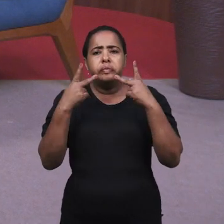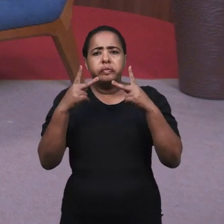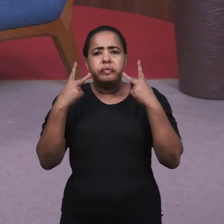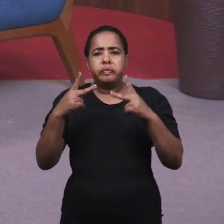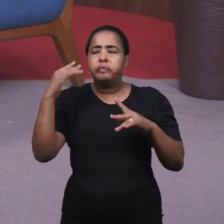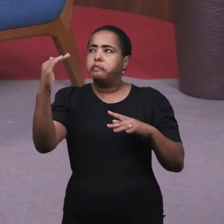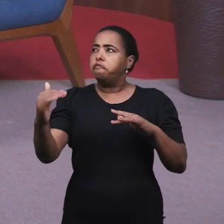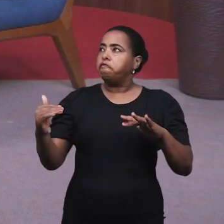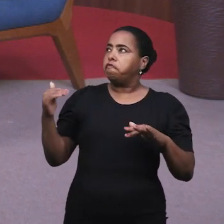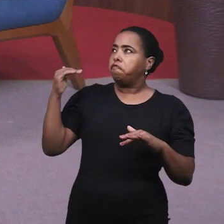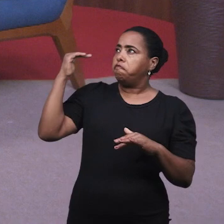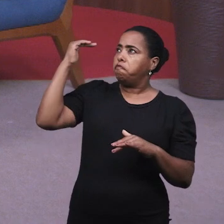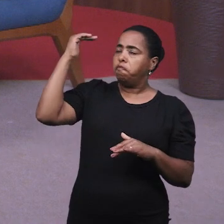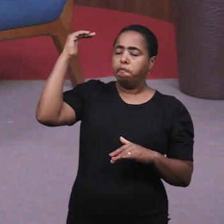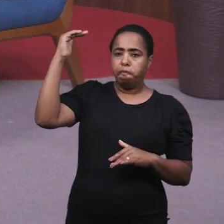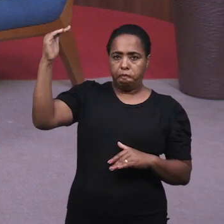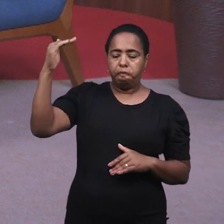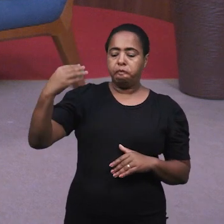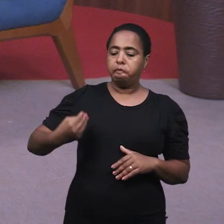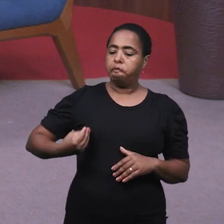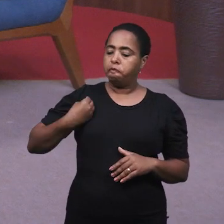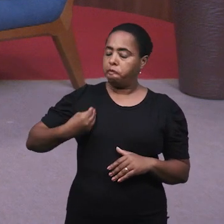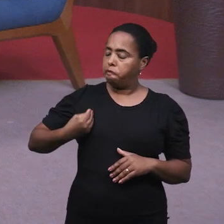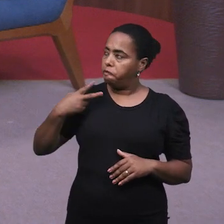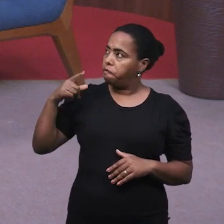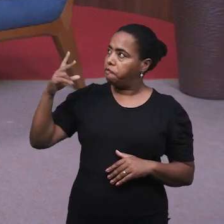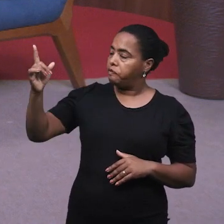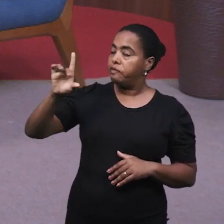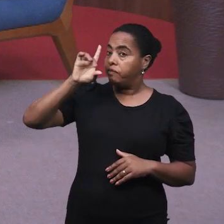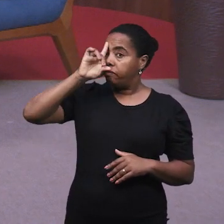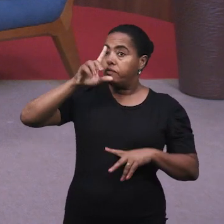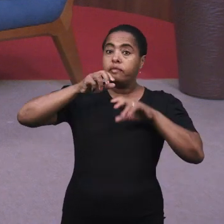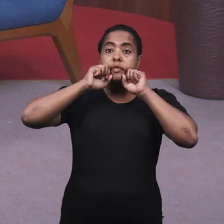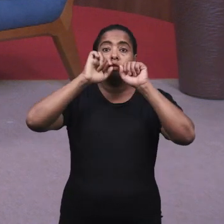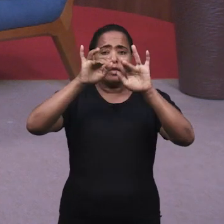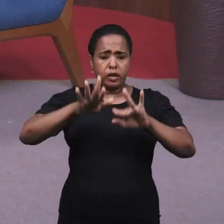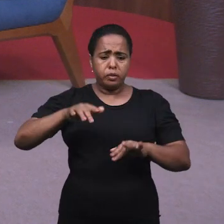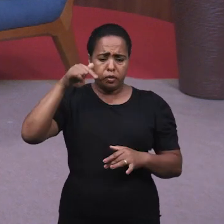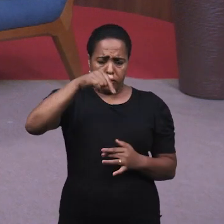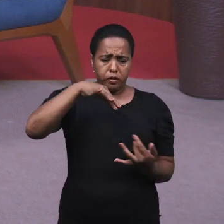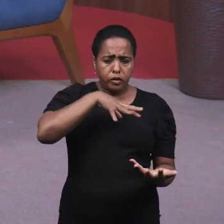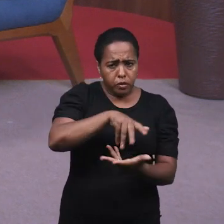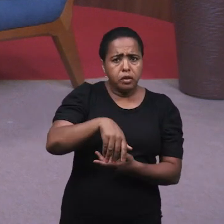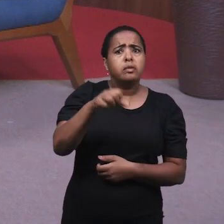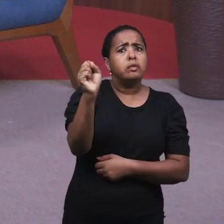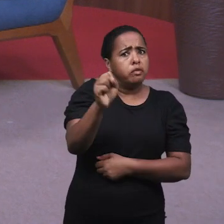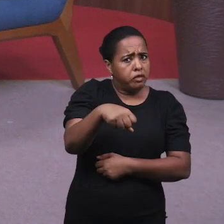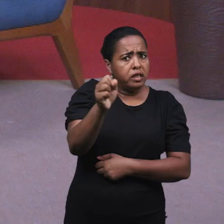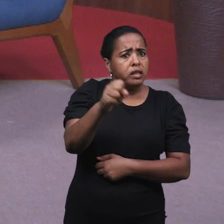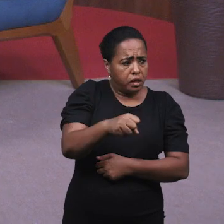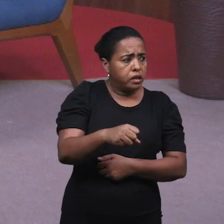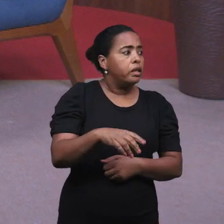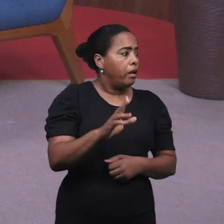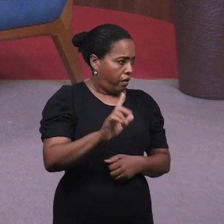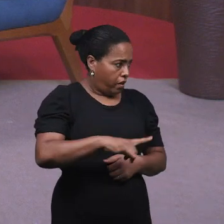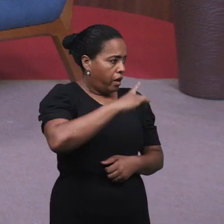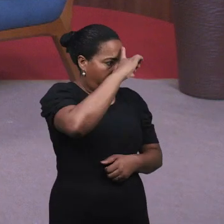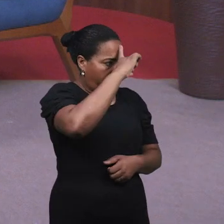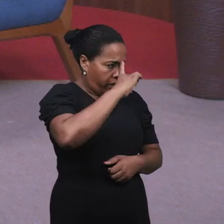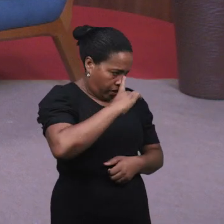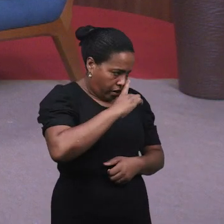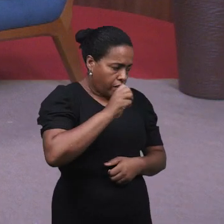de manière prioritaire, par-dessus tout, dans la vie éternelle. Dieu nous bénit dans ce monde. Et comment, n'est-ce